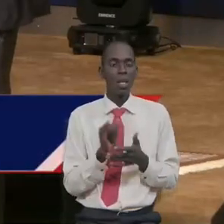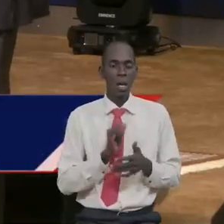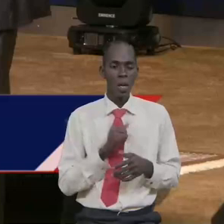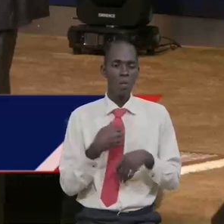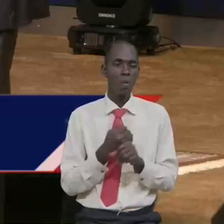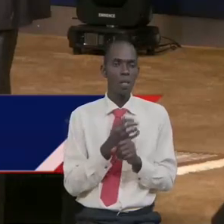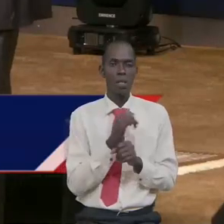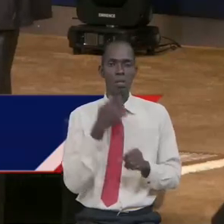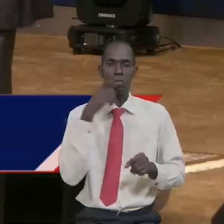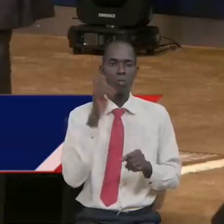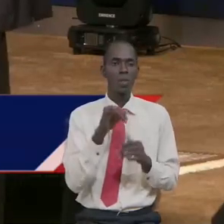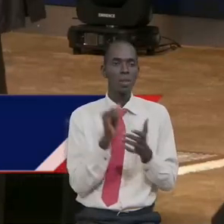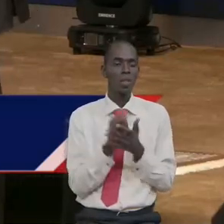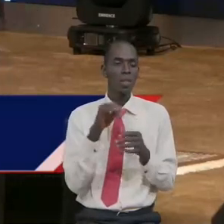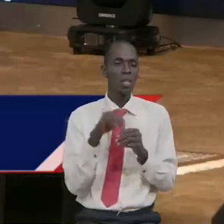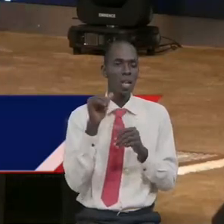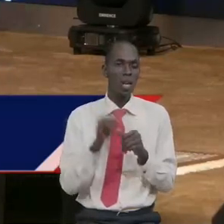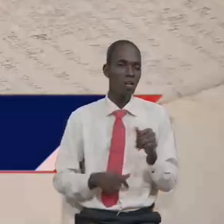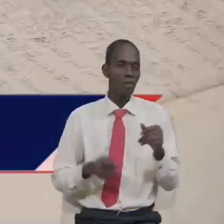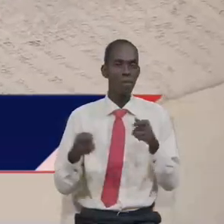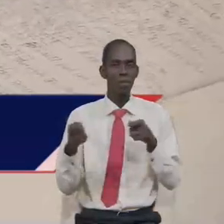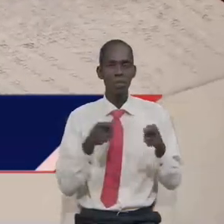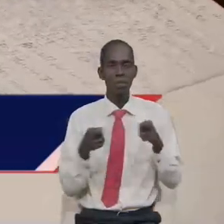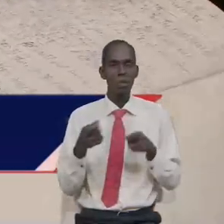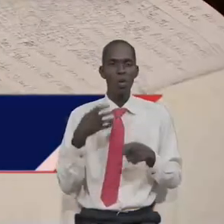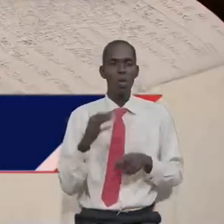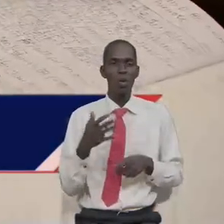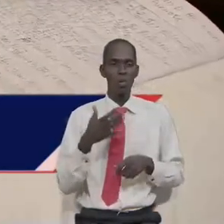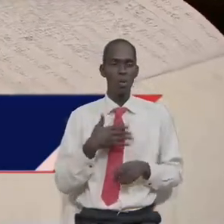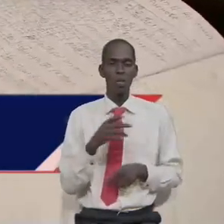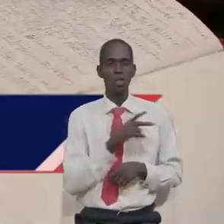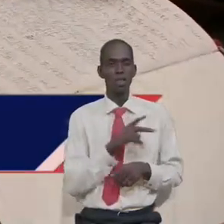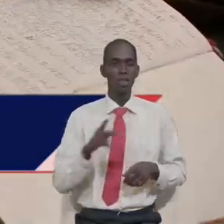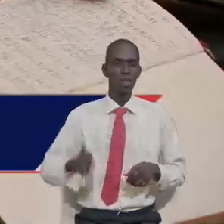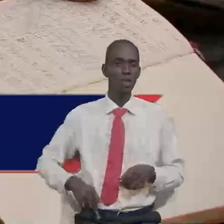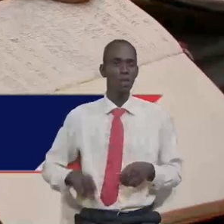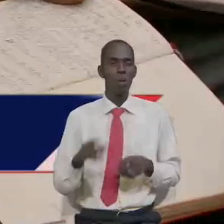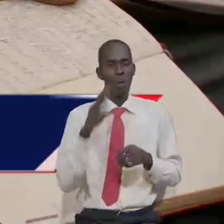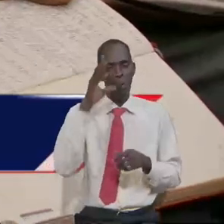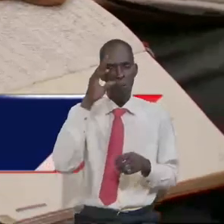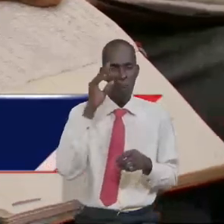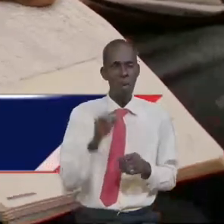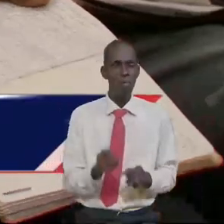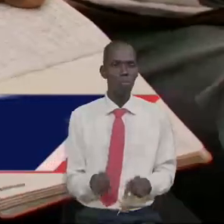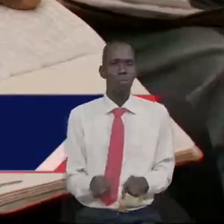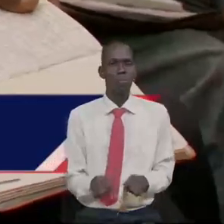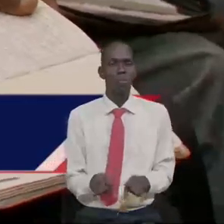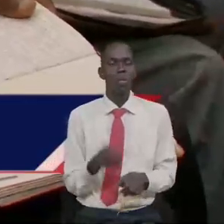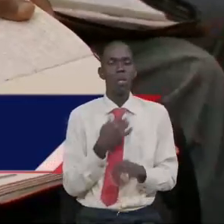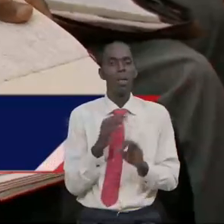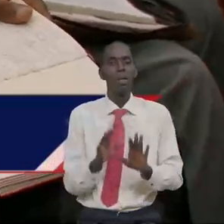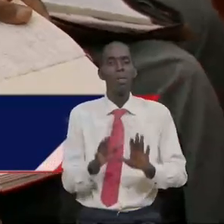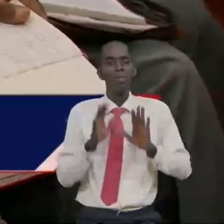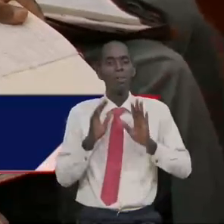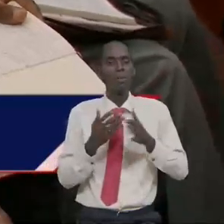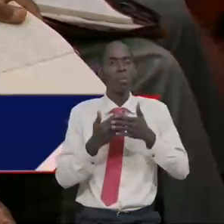J'ordonne que dans toute l'étendue de mon royaume, on ait de la crainte et de la